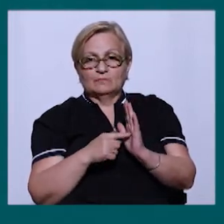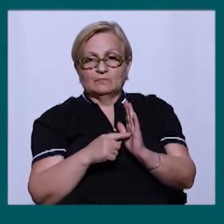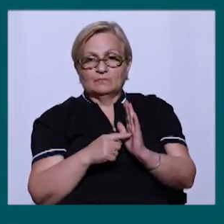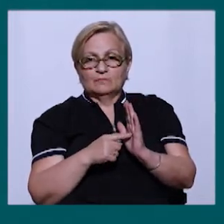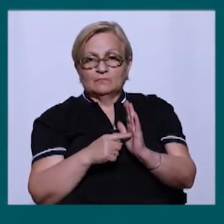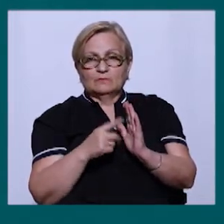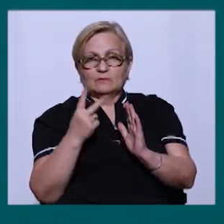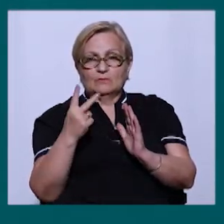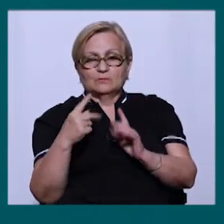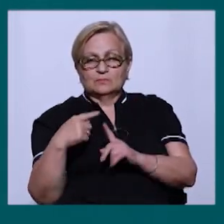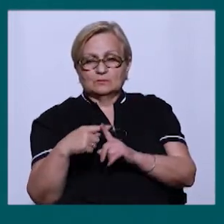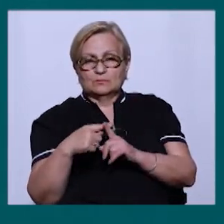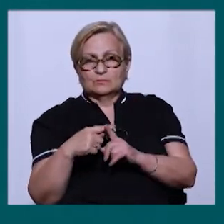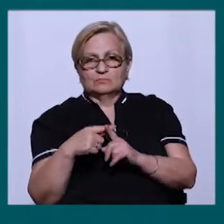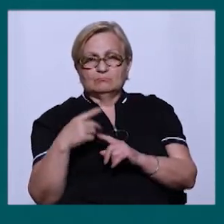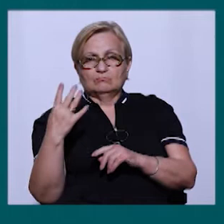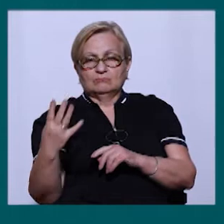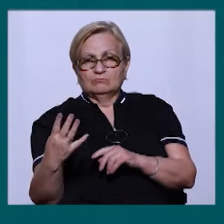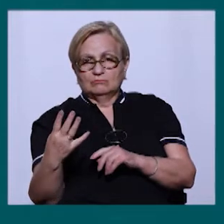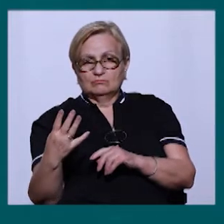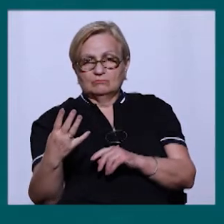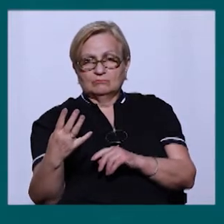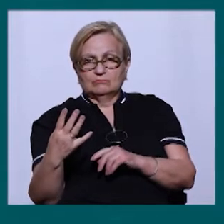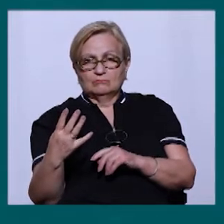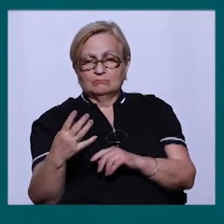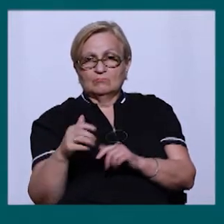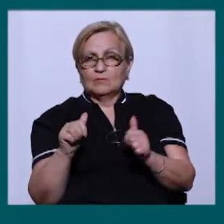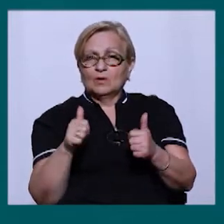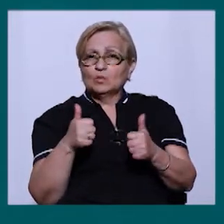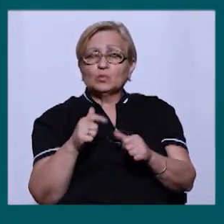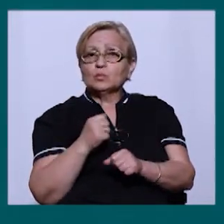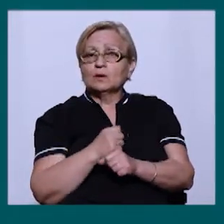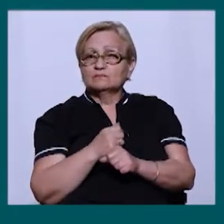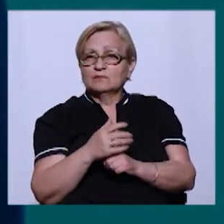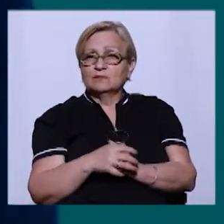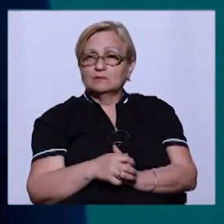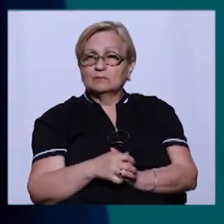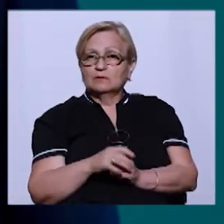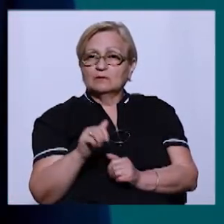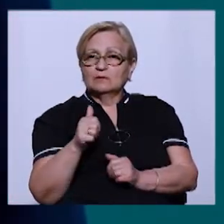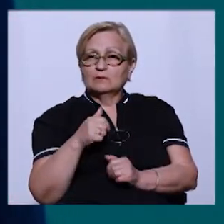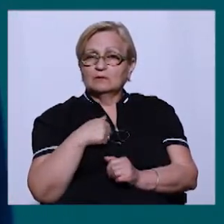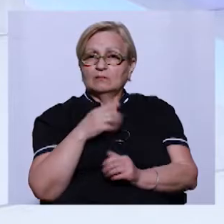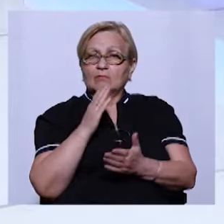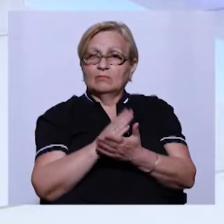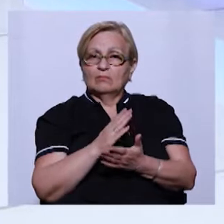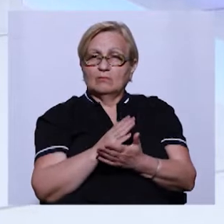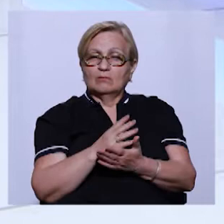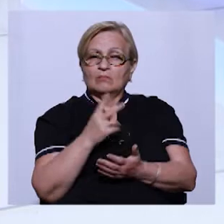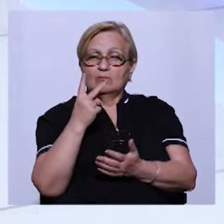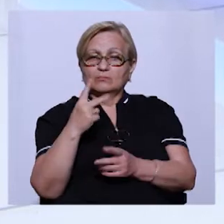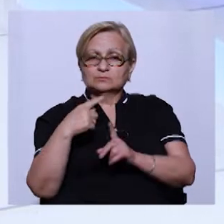გავამრავლოთ 2-ს დამატებული 4. როგორ უნდა გაკეთდეს? რადგან მე მაქს